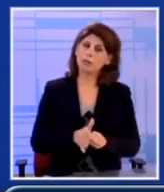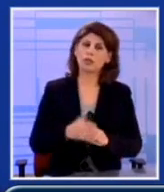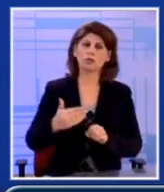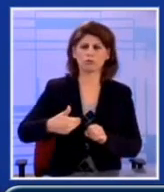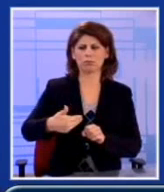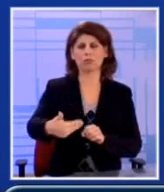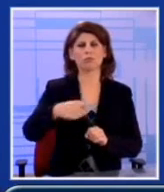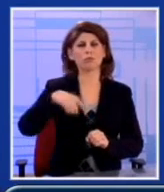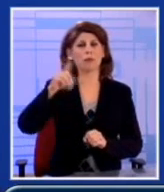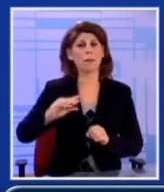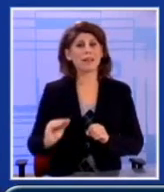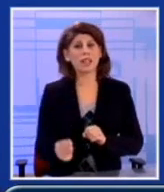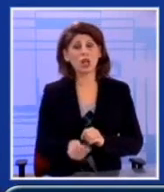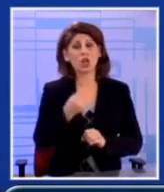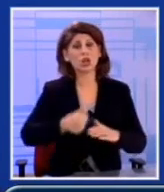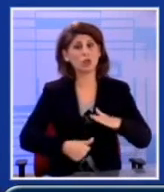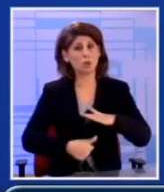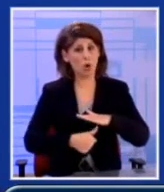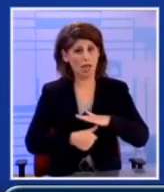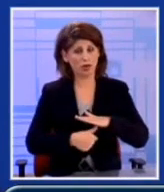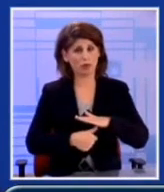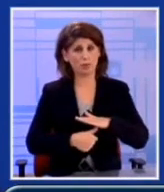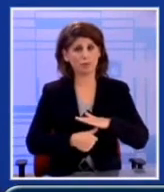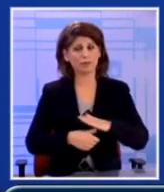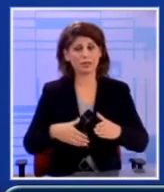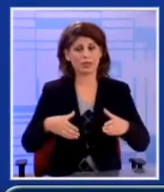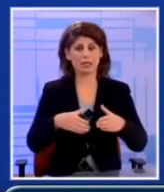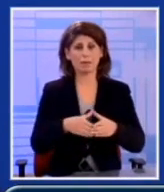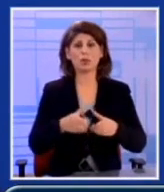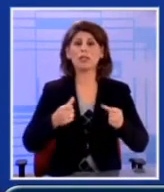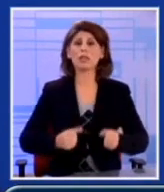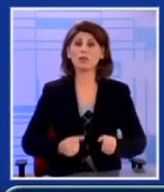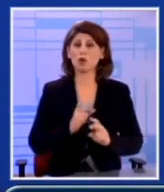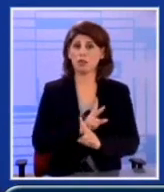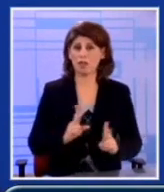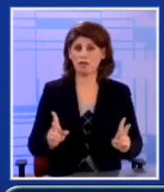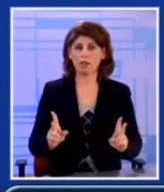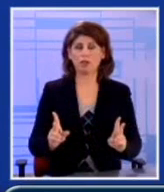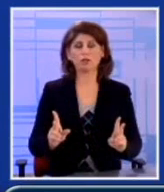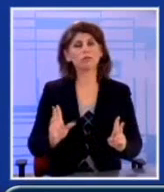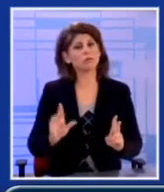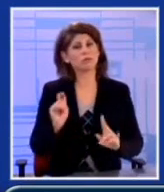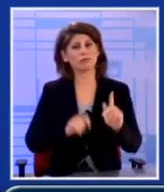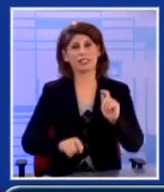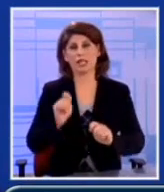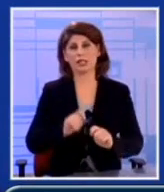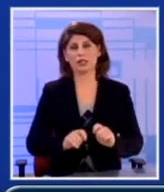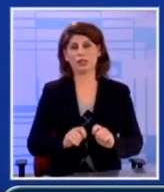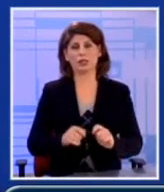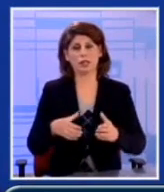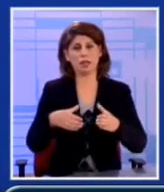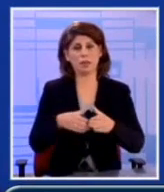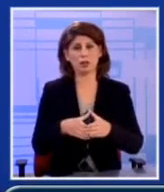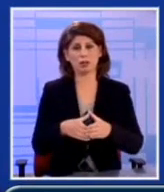επόμενες ημέρες με την εκλογή και του Προέδρου της Επιτροπής Θεσμών και Διαφάνειας, αφού συγκροτηθεί η